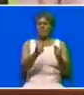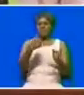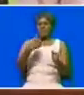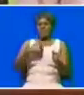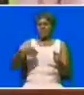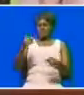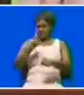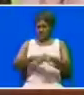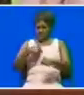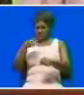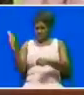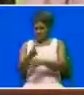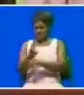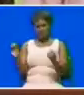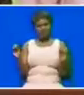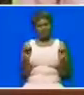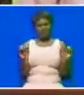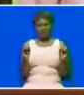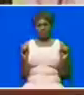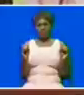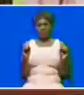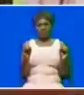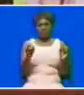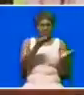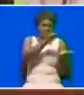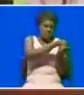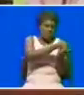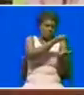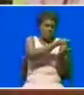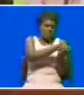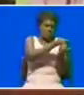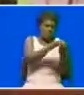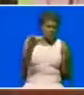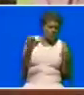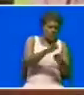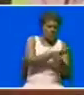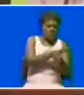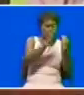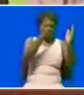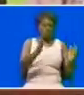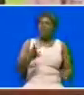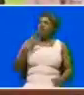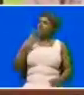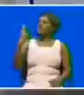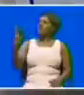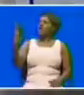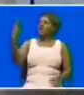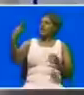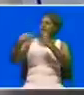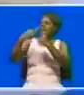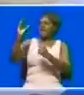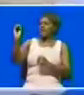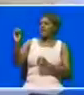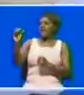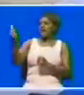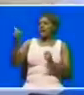ati kila wakati, ati every day, hapana. Lazima hii tanki tujaze, hii ujazwa na 480 liters. Kuna